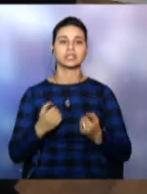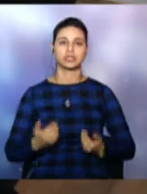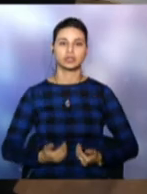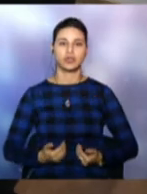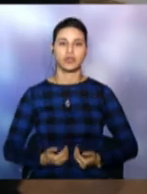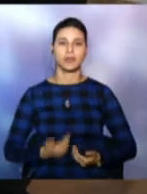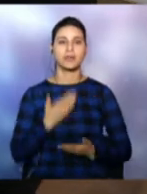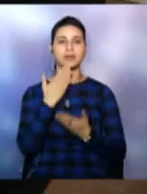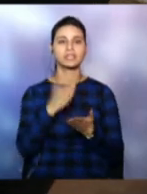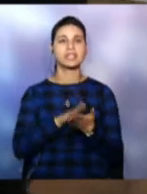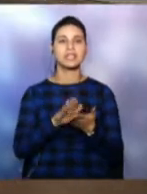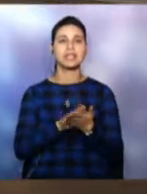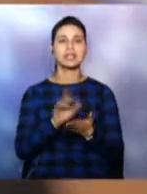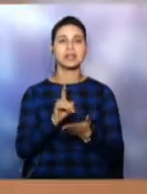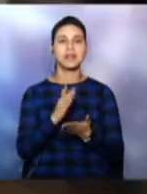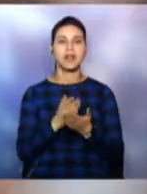ნიშნავს ჰიგიენა?